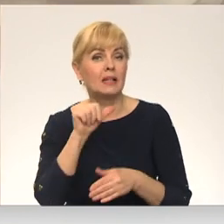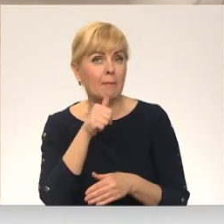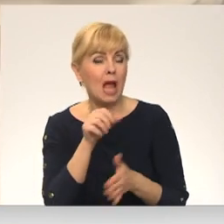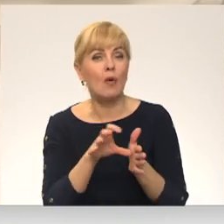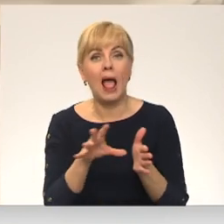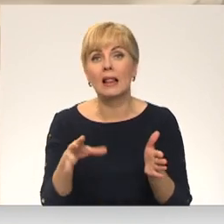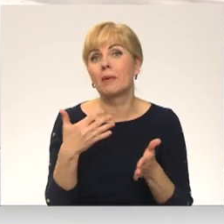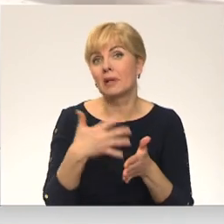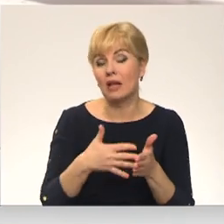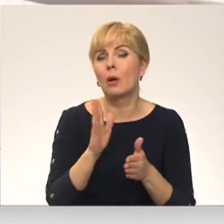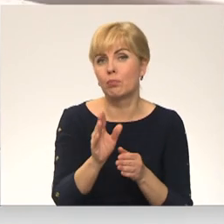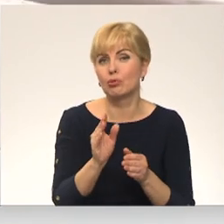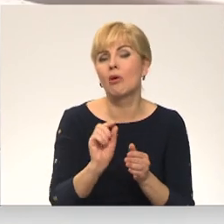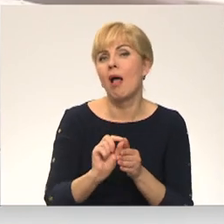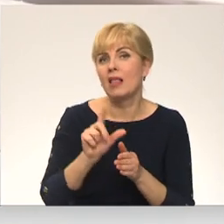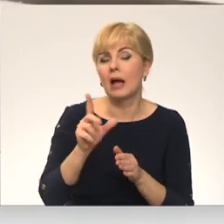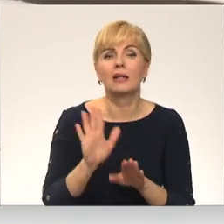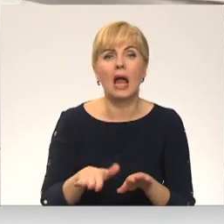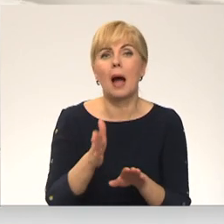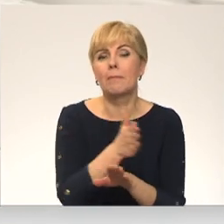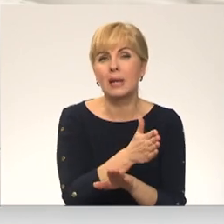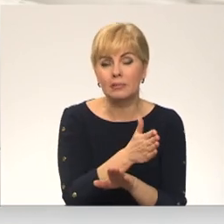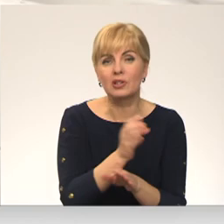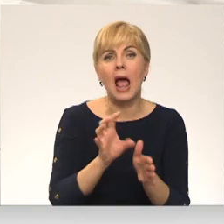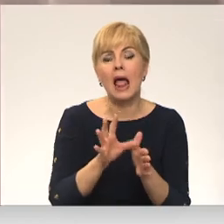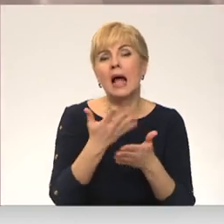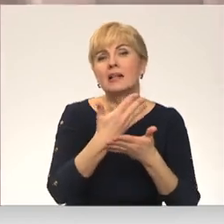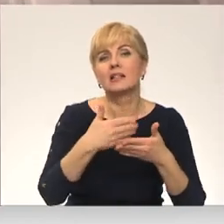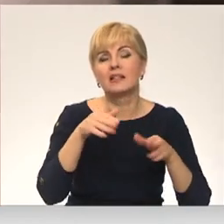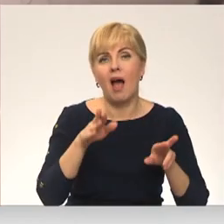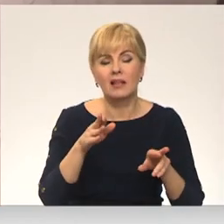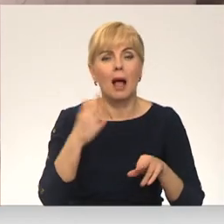elektrības rēķini būs lielāki nekā pirms elektrības sadales tarifu samazinājuma pērnā gada nogalē.